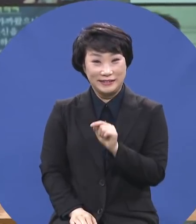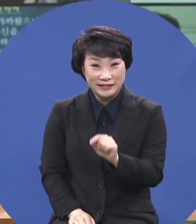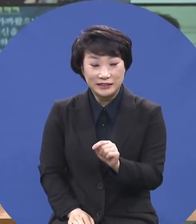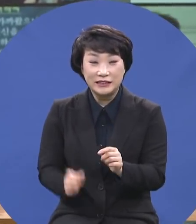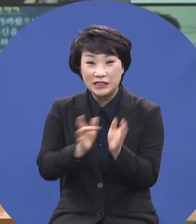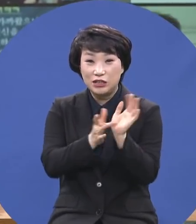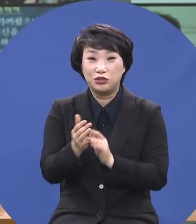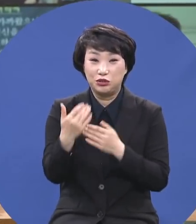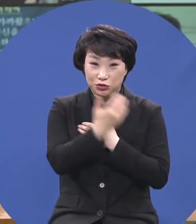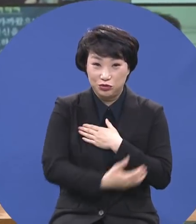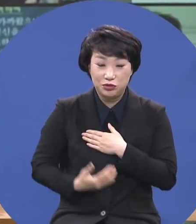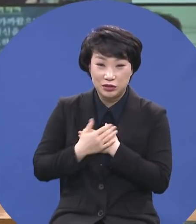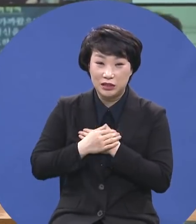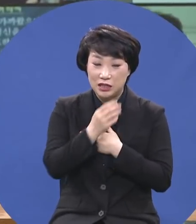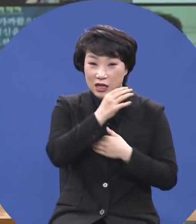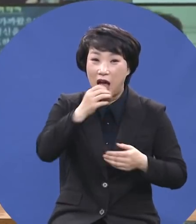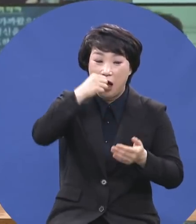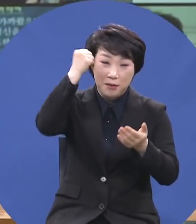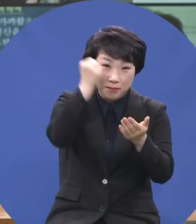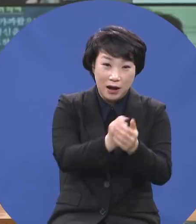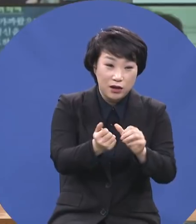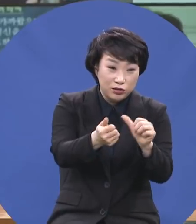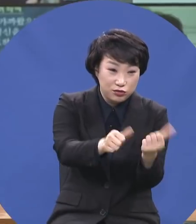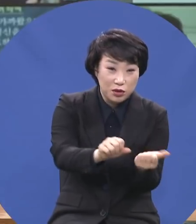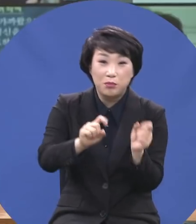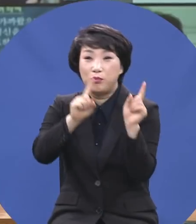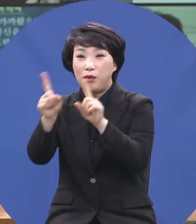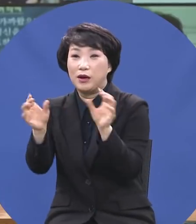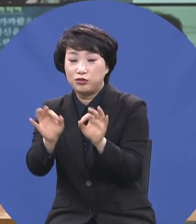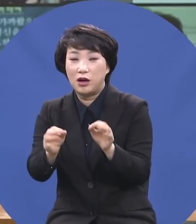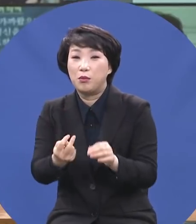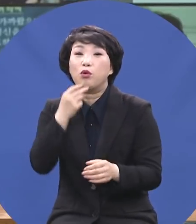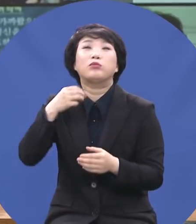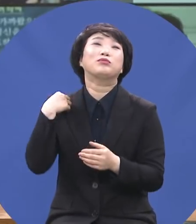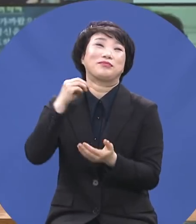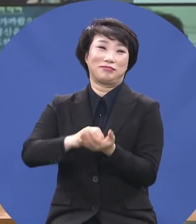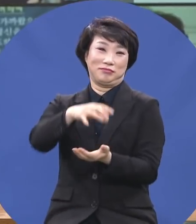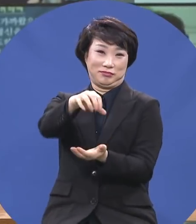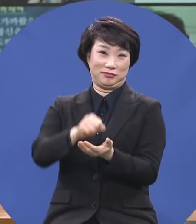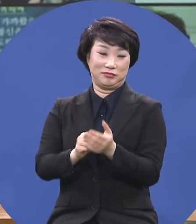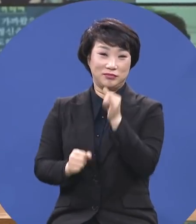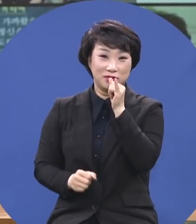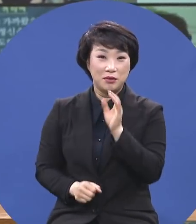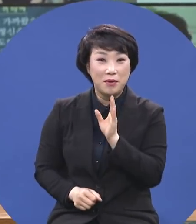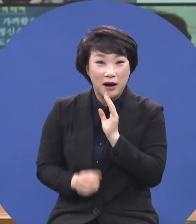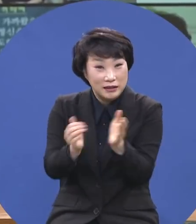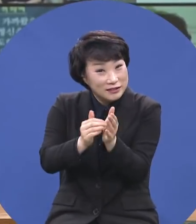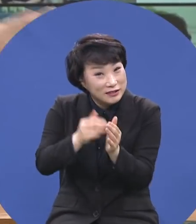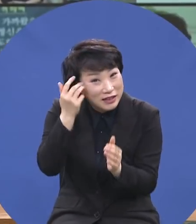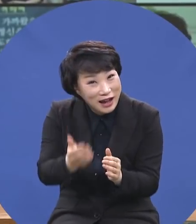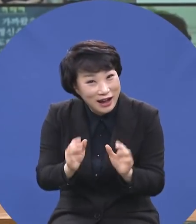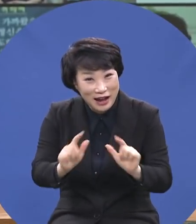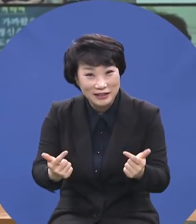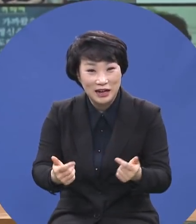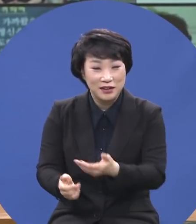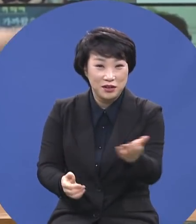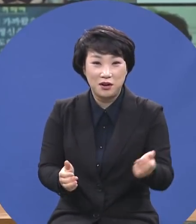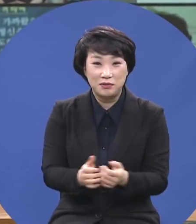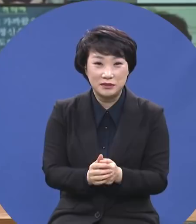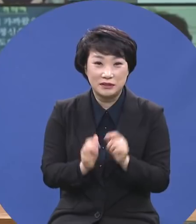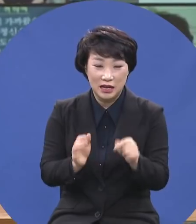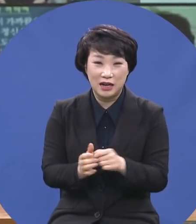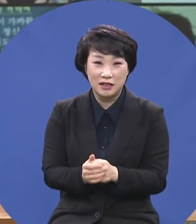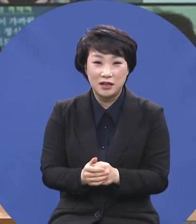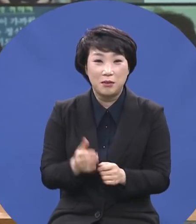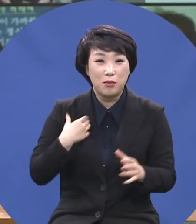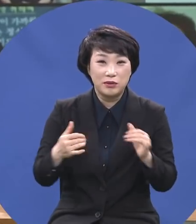그가 육신이 십자가에 죽으시고 부활하는 순간 다시 얻었잖아요. 그것만 얻었냐? 이 믿는 사람들의